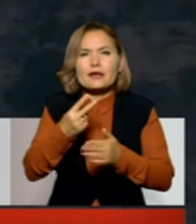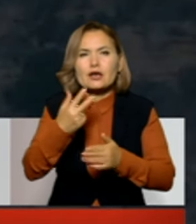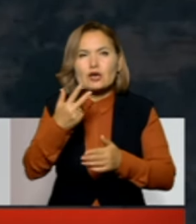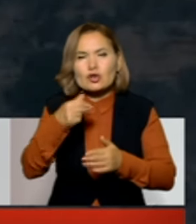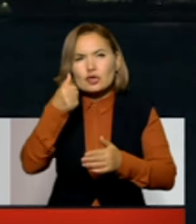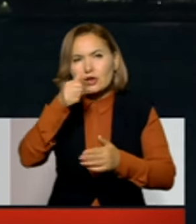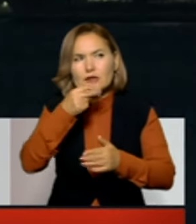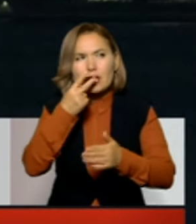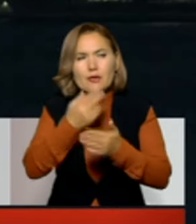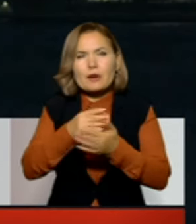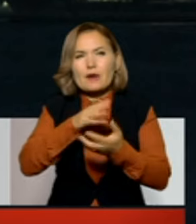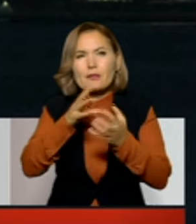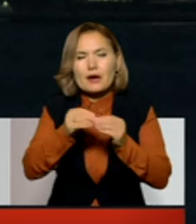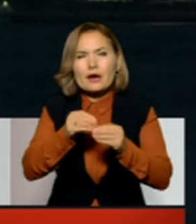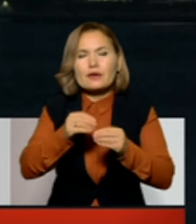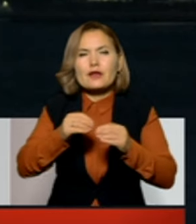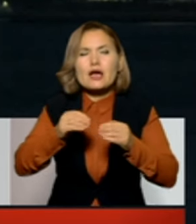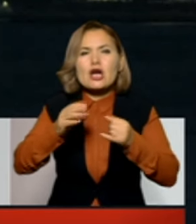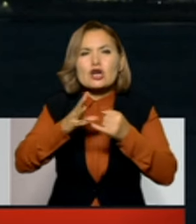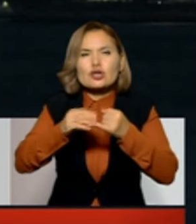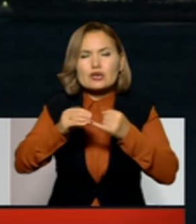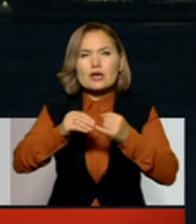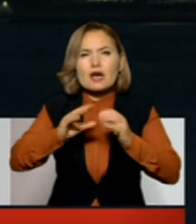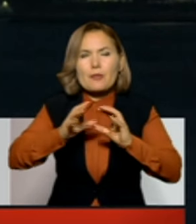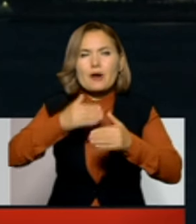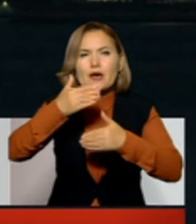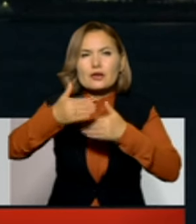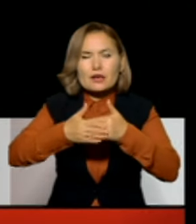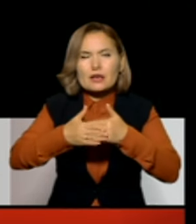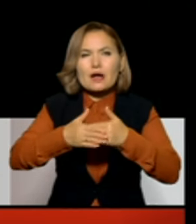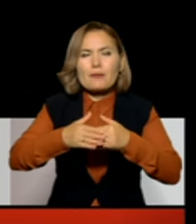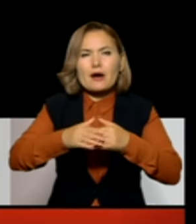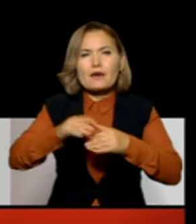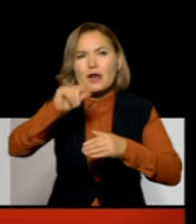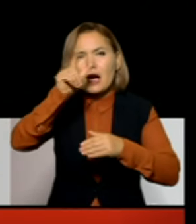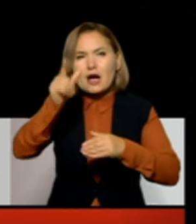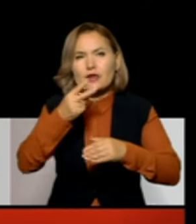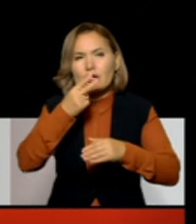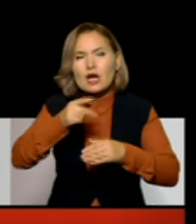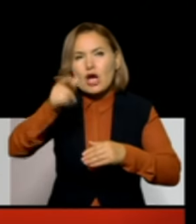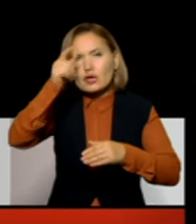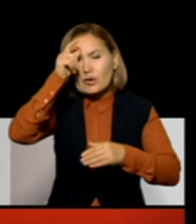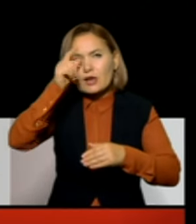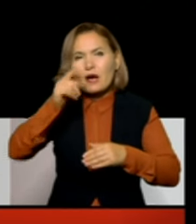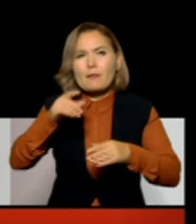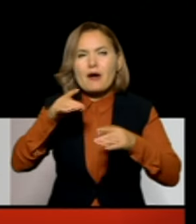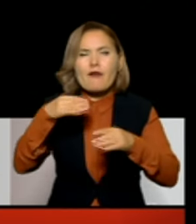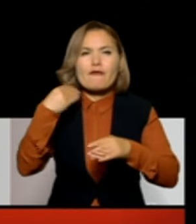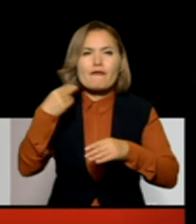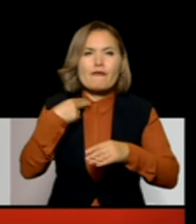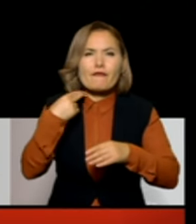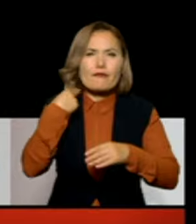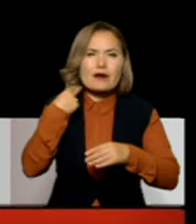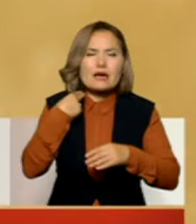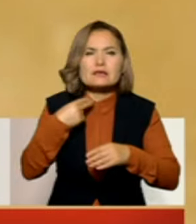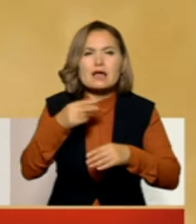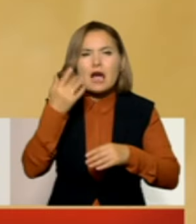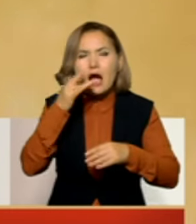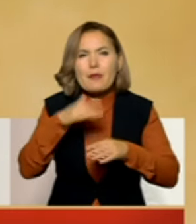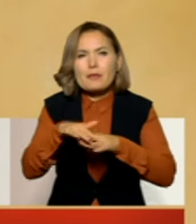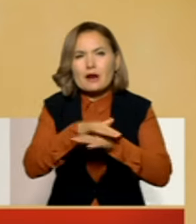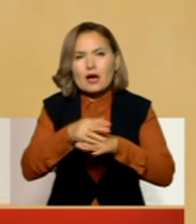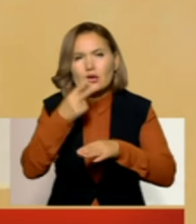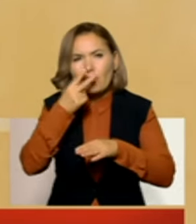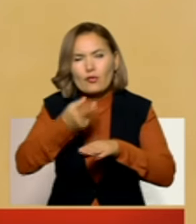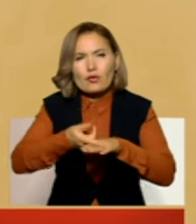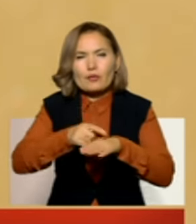байқалады. Биыл айдың жерге жақындаған сәтіне Португалия, Испания, Түркия, Австралия, Франция, Грекия, Латын Америкасының тұрғындары да